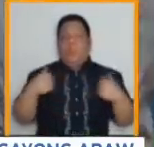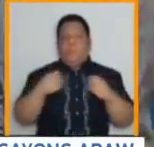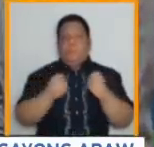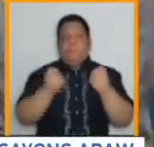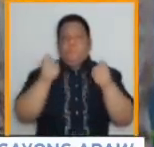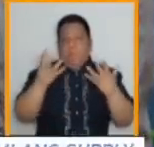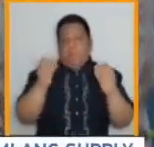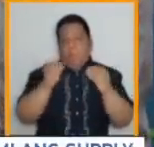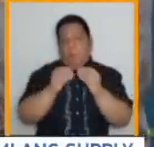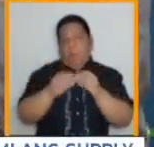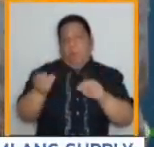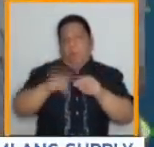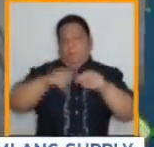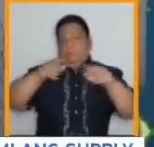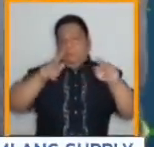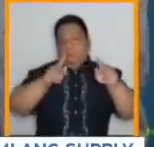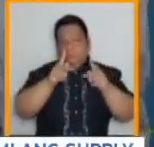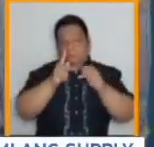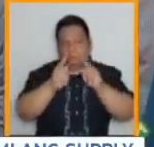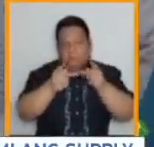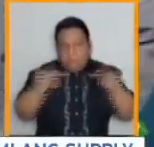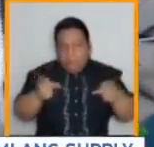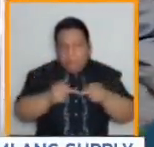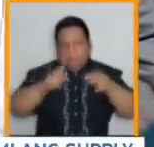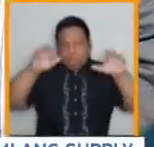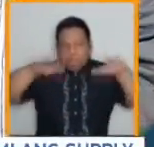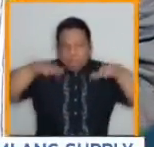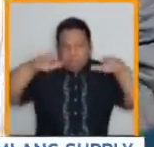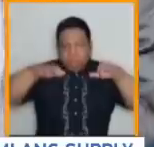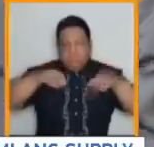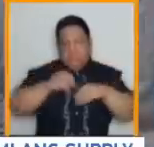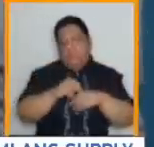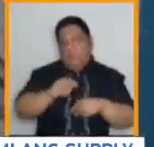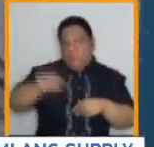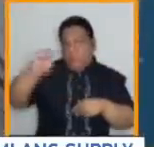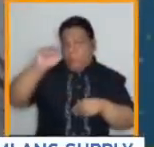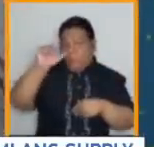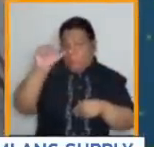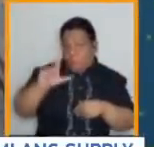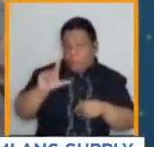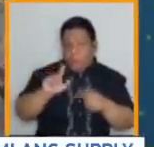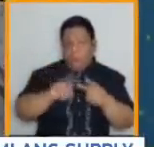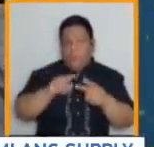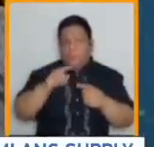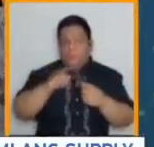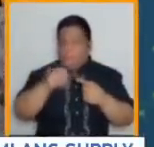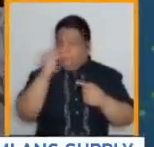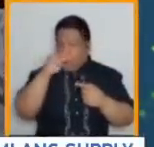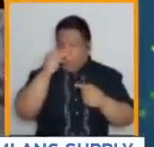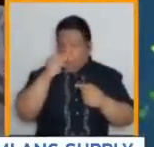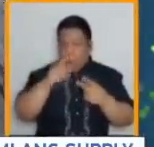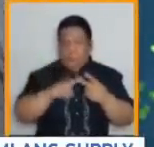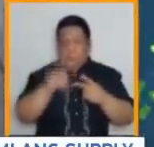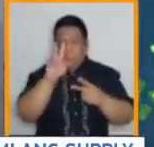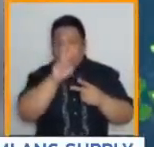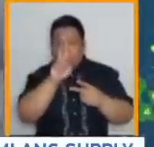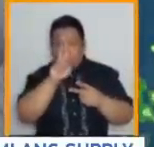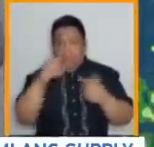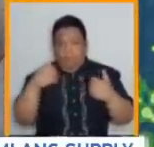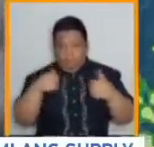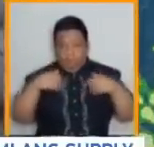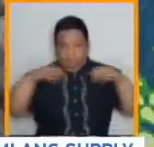pag-ulan, ilang bahagi ng Northern Luzon, dyan sa may Mindoro Provinces, maging sa Visayas, meron pong mga malalakas na